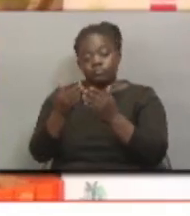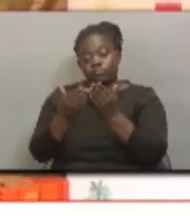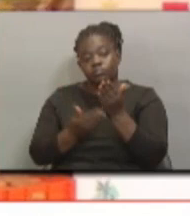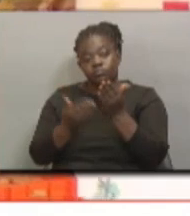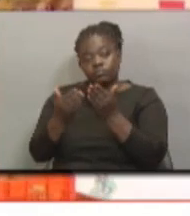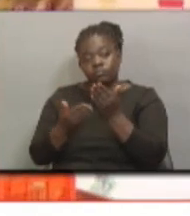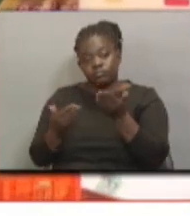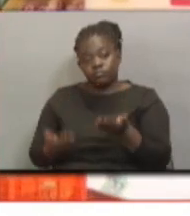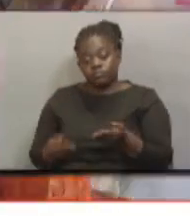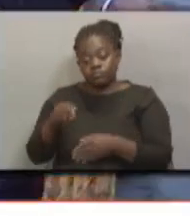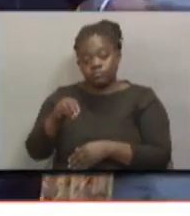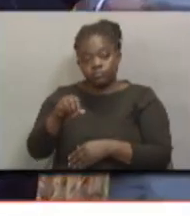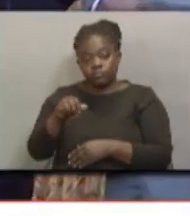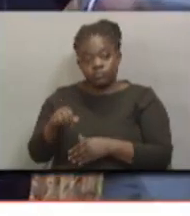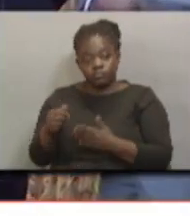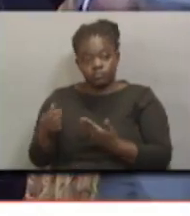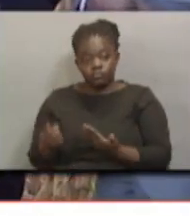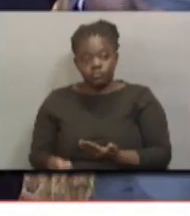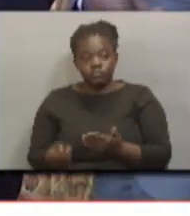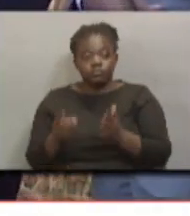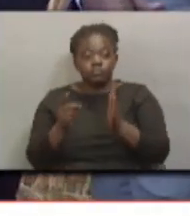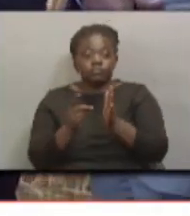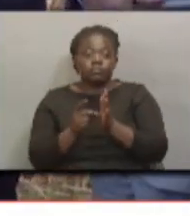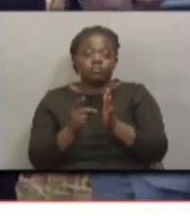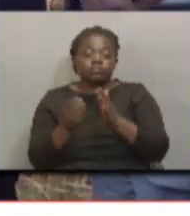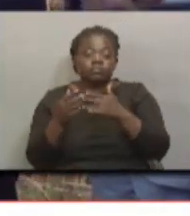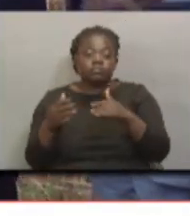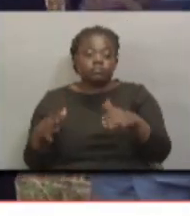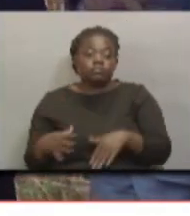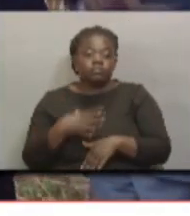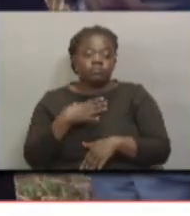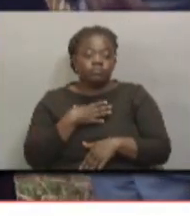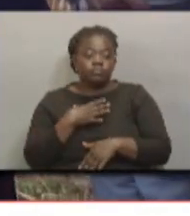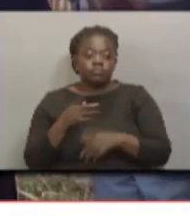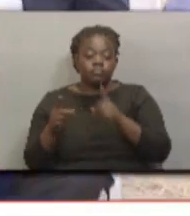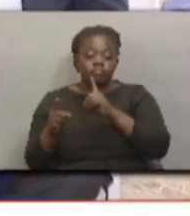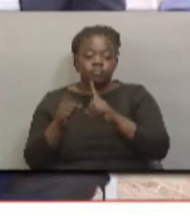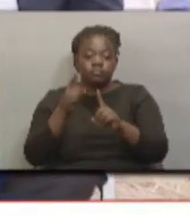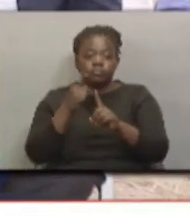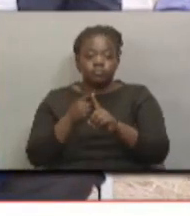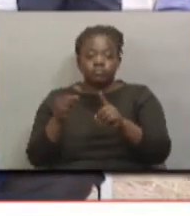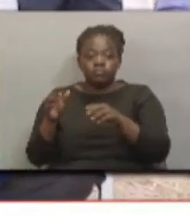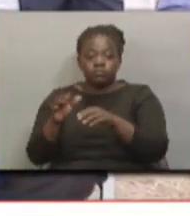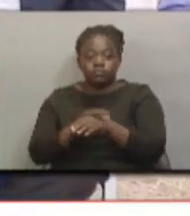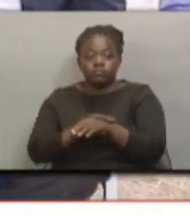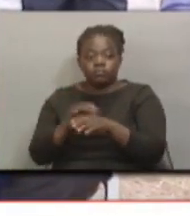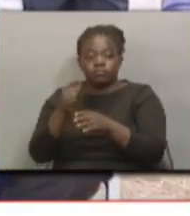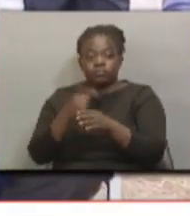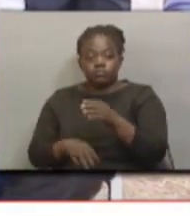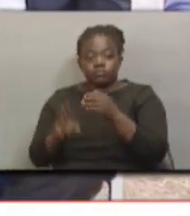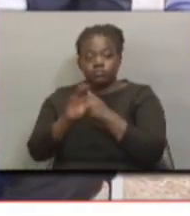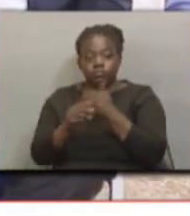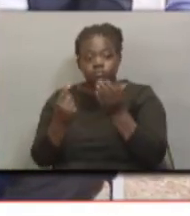tulina obuwunga bw'amatooke. Dr. Kaawaase bw'amaliriza okulamula n'ayogerako eri Obuganda ng'ategeezezza nti eggwanga